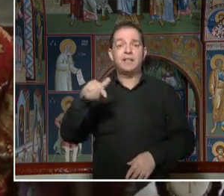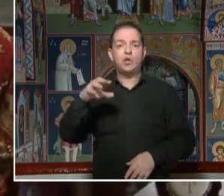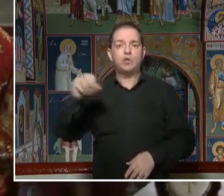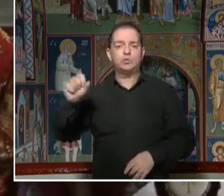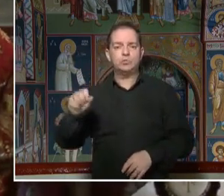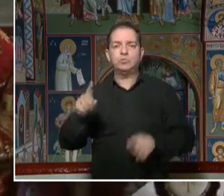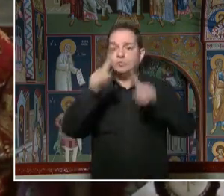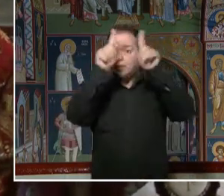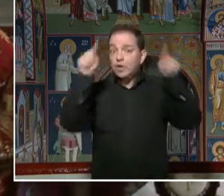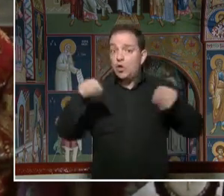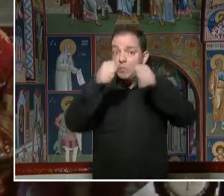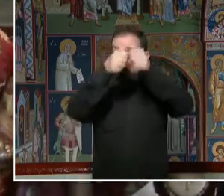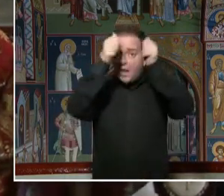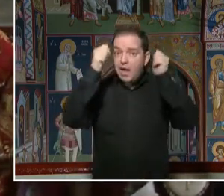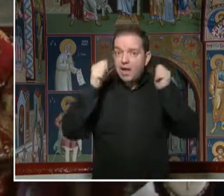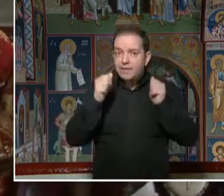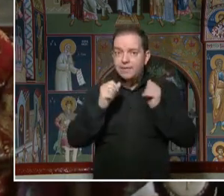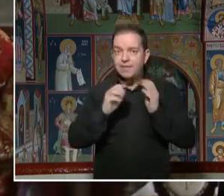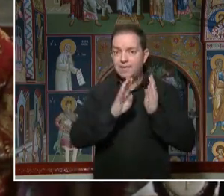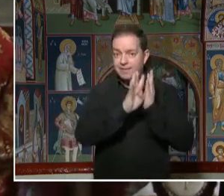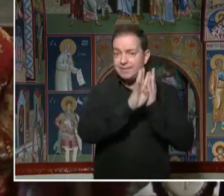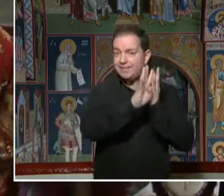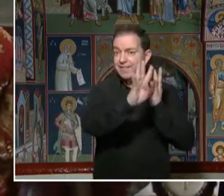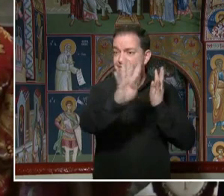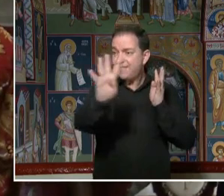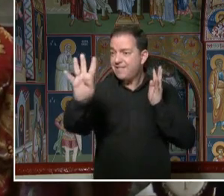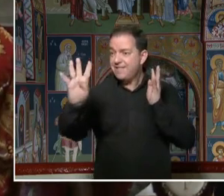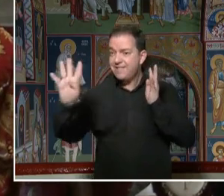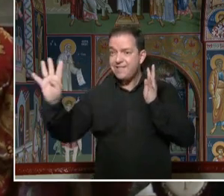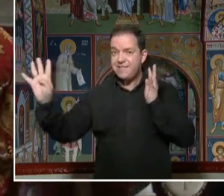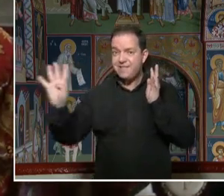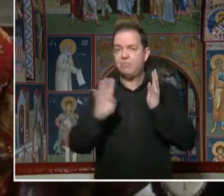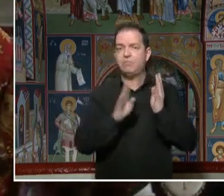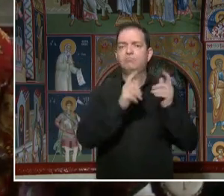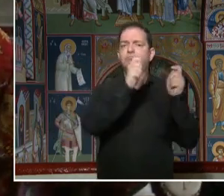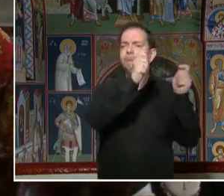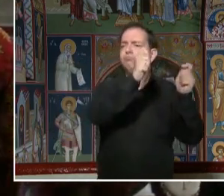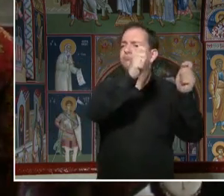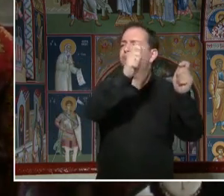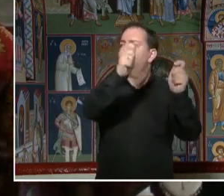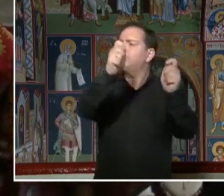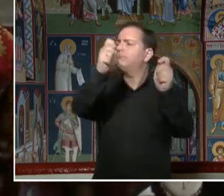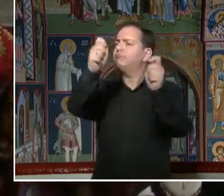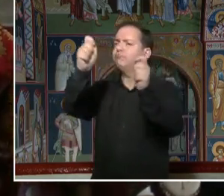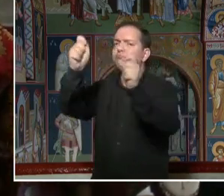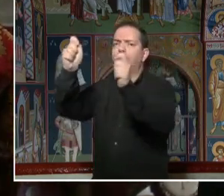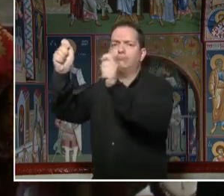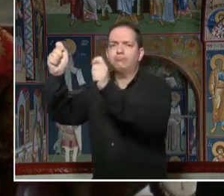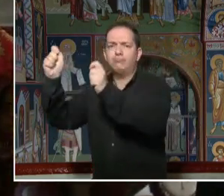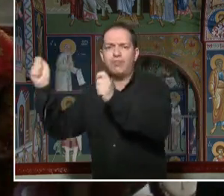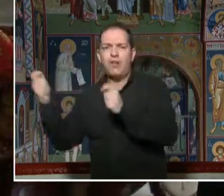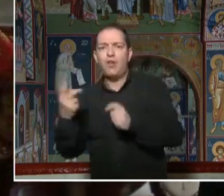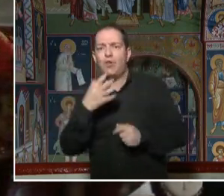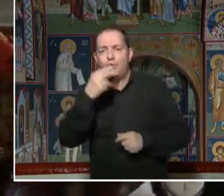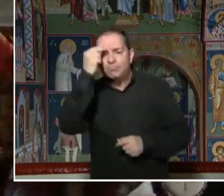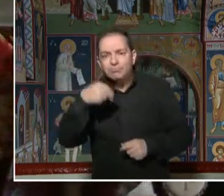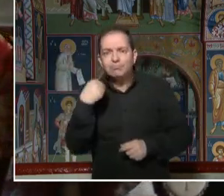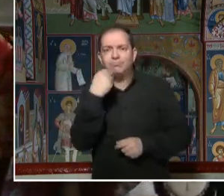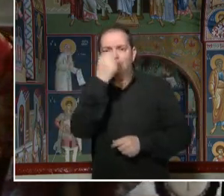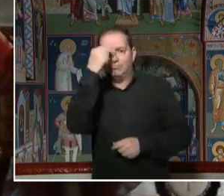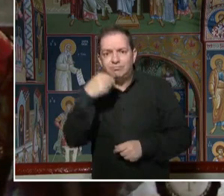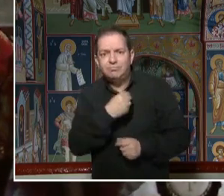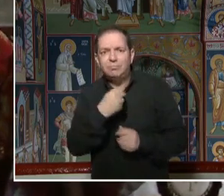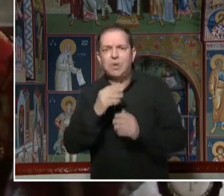της Θεοτόκου, περιερχόταν τα τείχη, στηρίζοντας τους λίγους